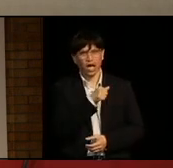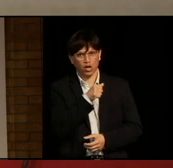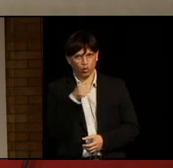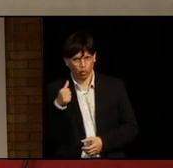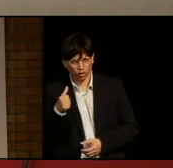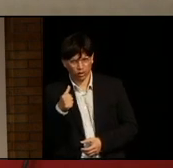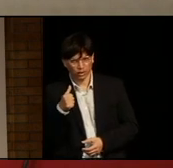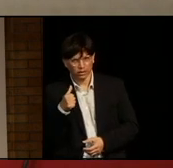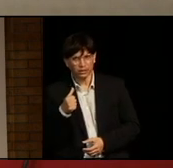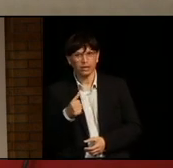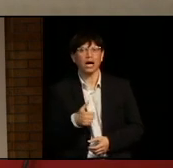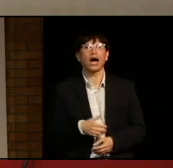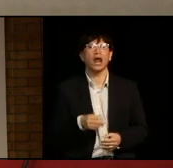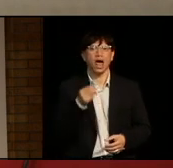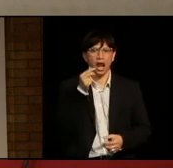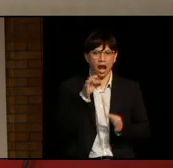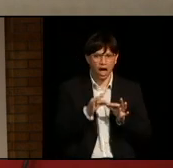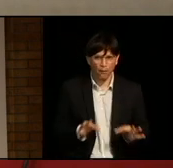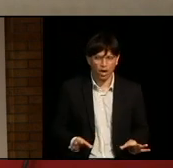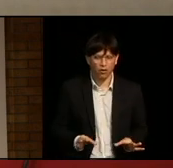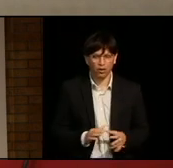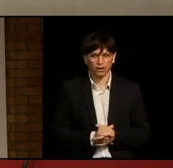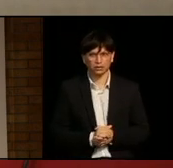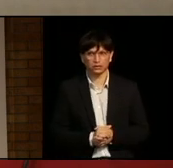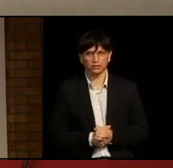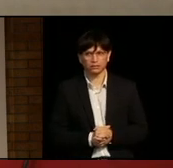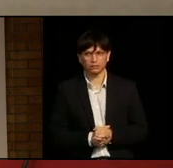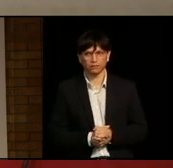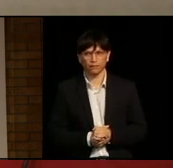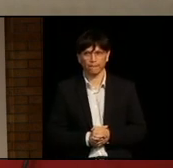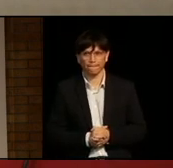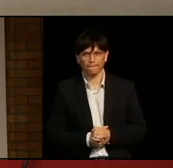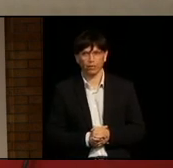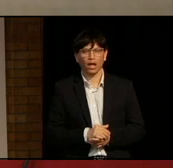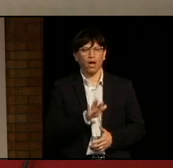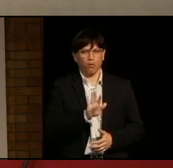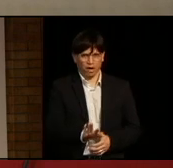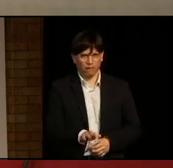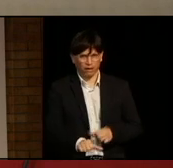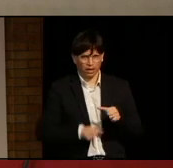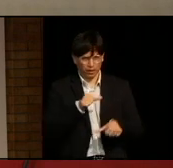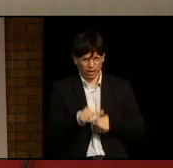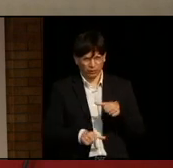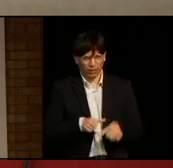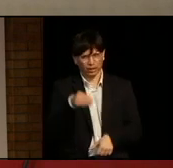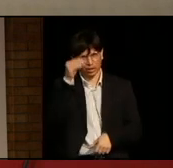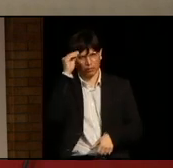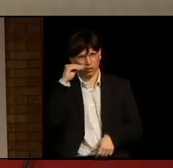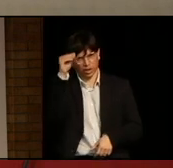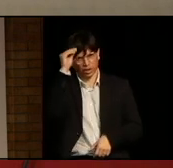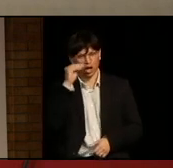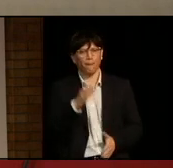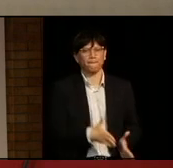della laudat Deum per affrontare il tema del cambiamento di mentalità e dare un piccolo